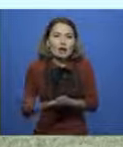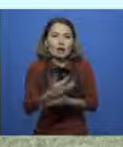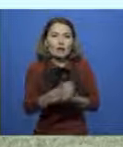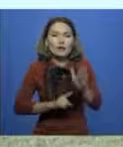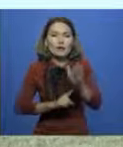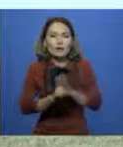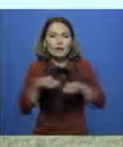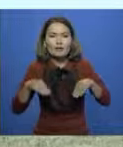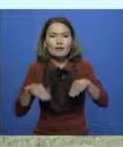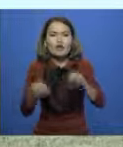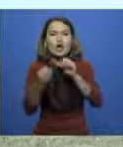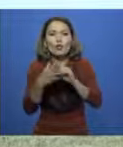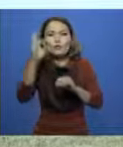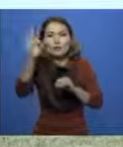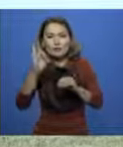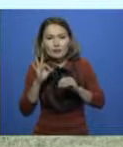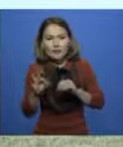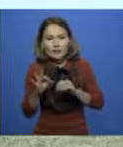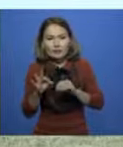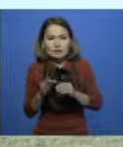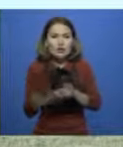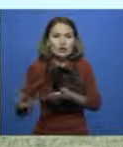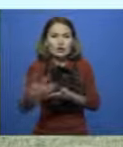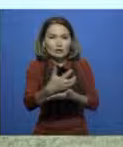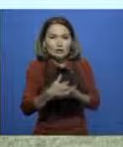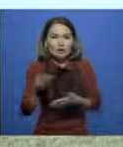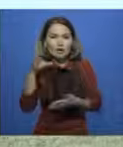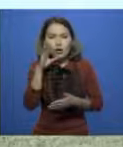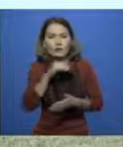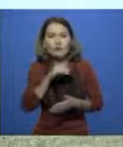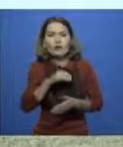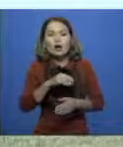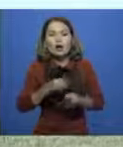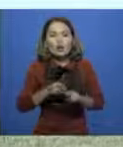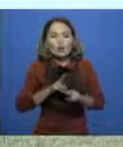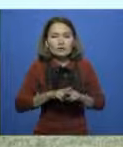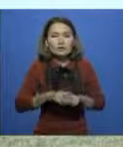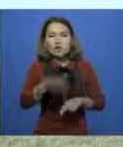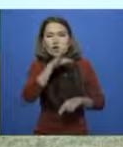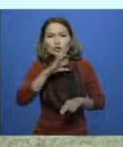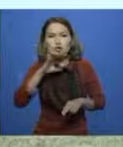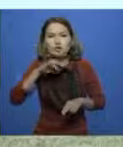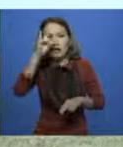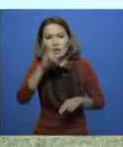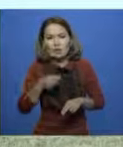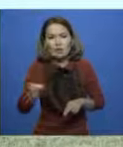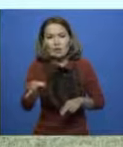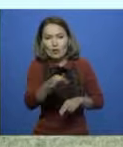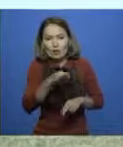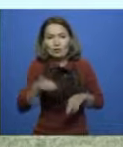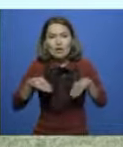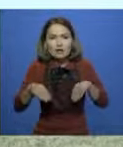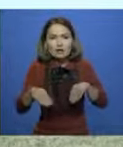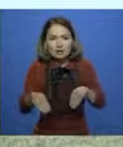дейін астық алқабының 15% жиналып алынған. Оңтүстік аудандар науқанды орталық болса, солтүстік өңір енді ғана кірісті.